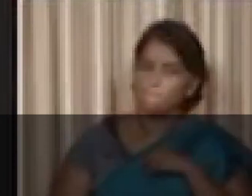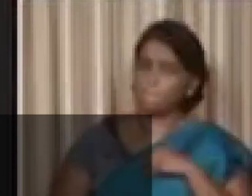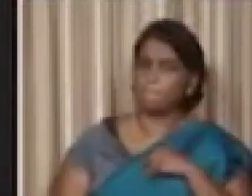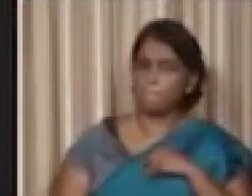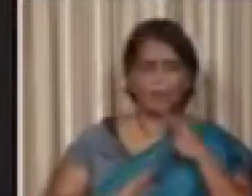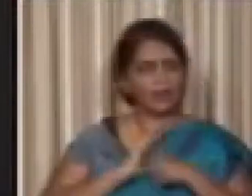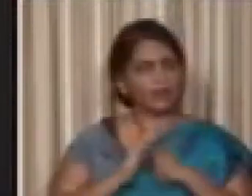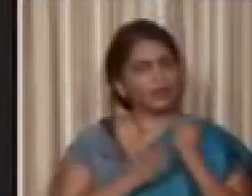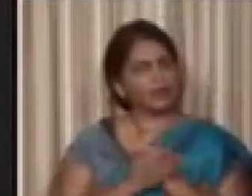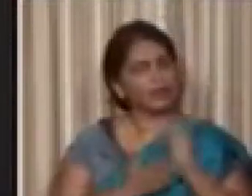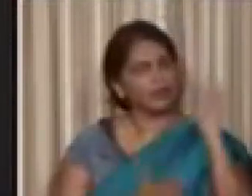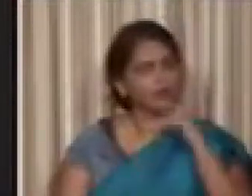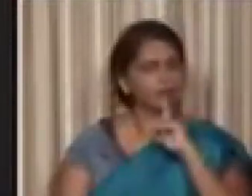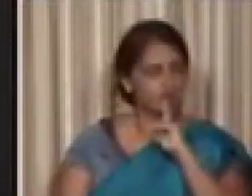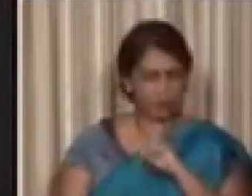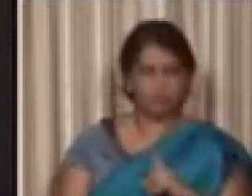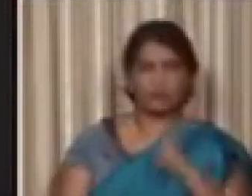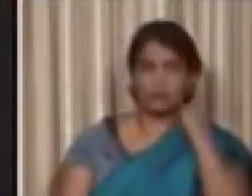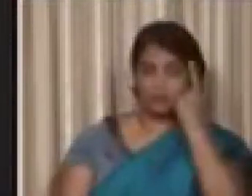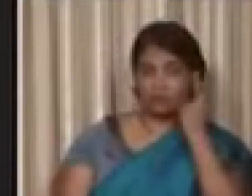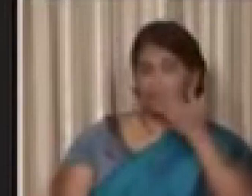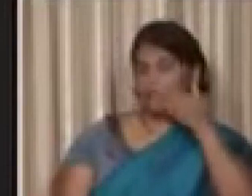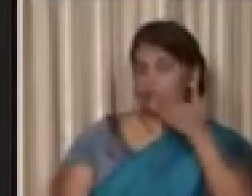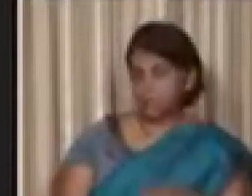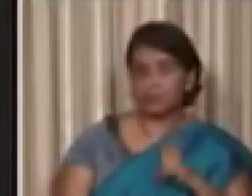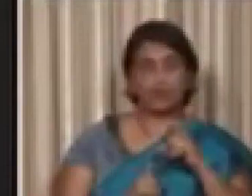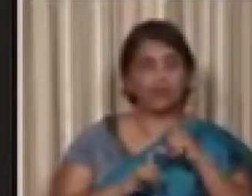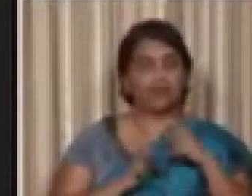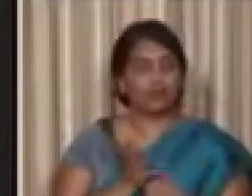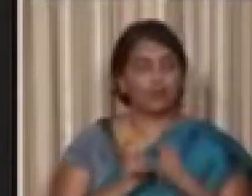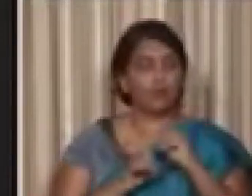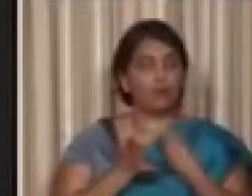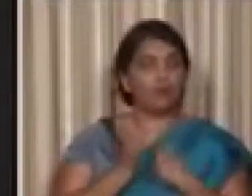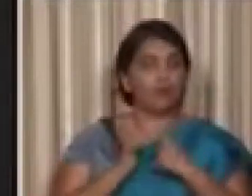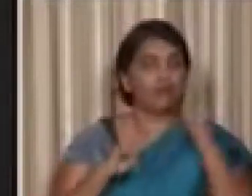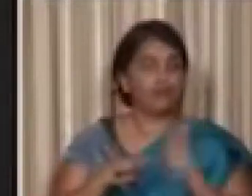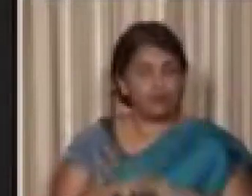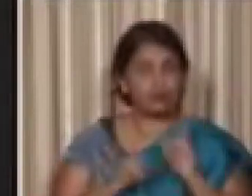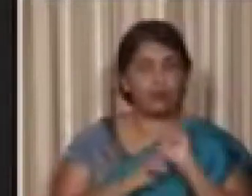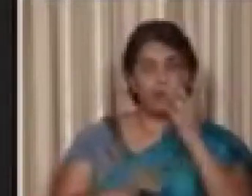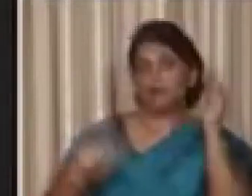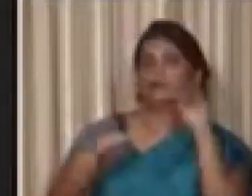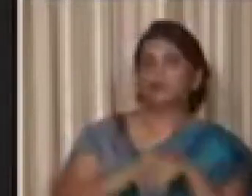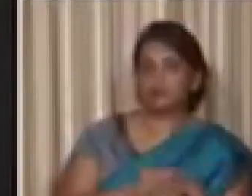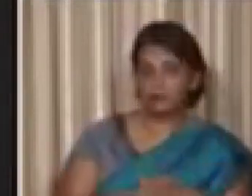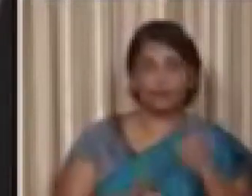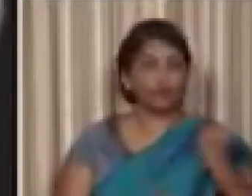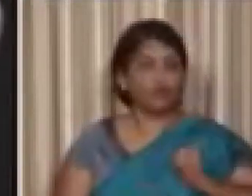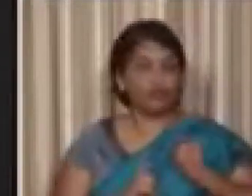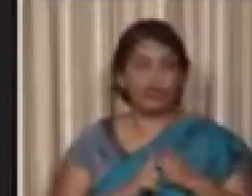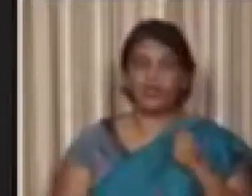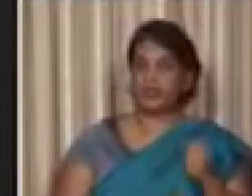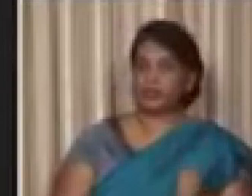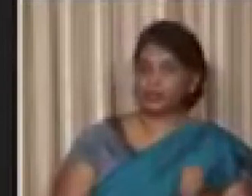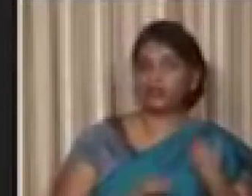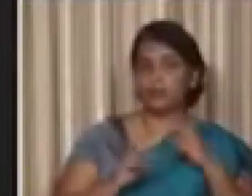රටේ හැම තැනම කියපු දෙයක් තමයි උගත්තු බුද්ධිමත්තු ආචාර්යවරු මහාචාර්යවරු තමයි පාර්ලිමේන්තුවට එන්න ඕනේ කියලා. දොස්තරවරු ඉංජිනේරුවෝ